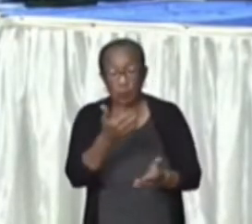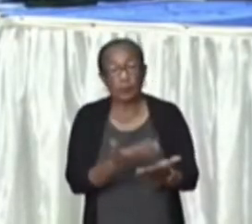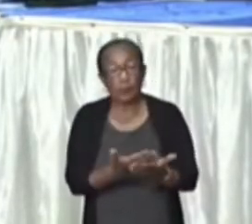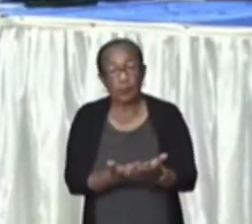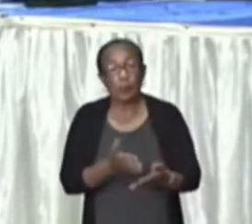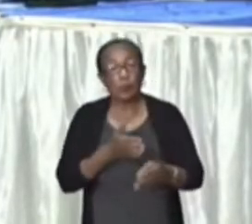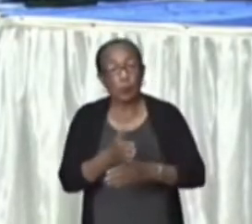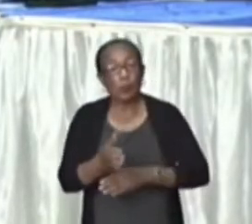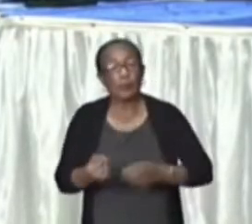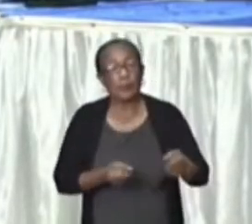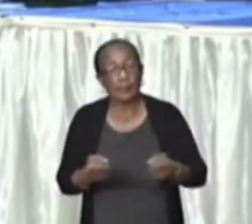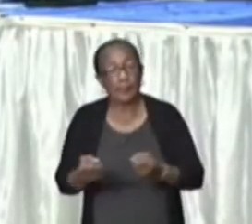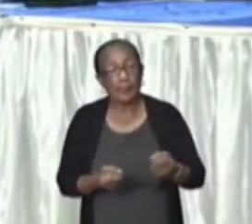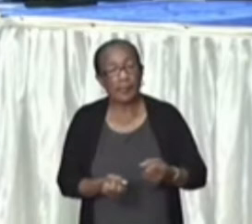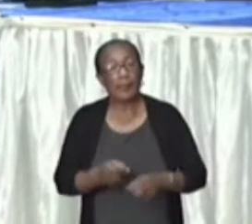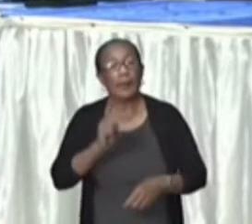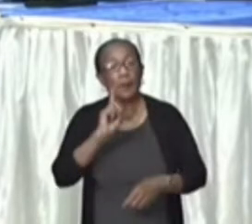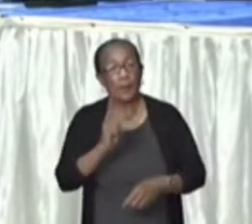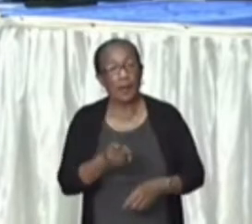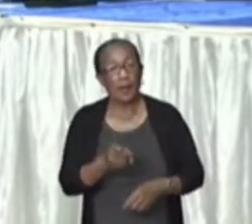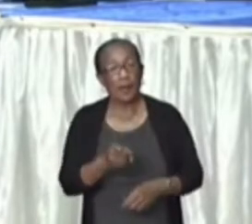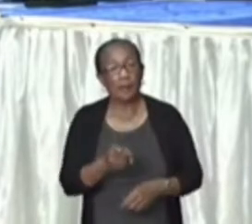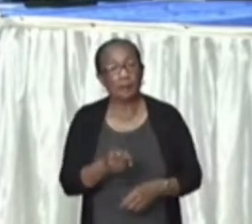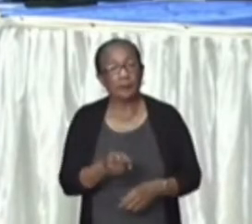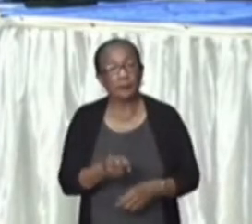regering, maar wij moeten